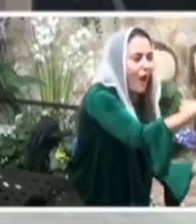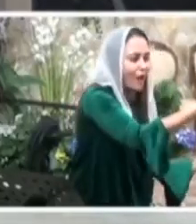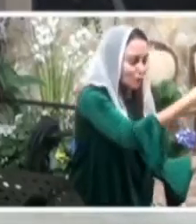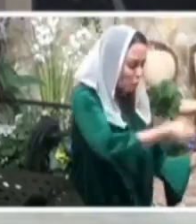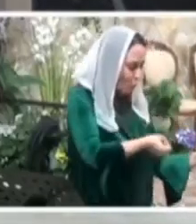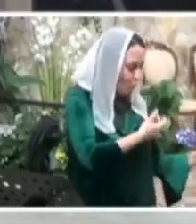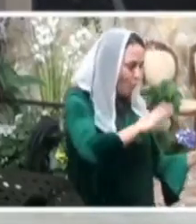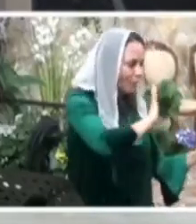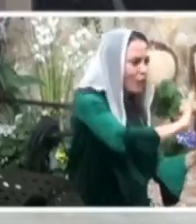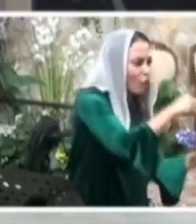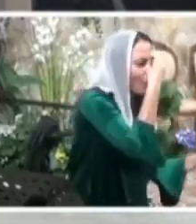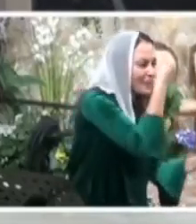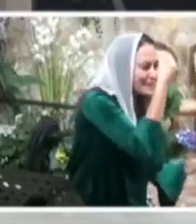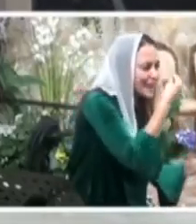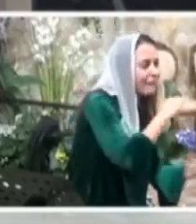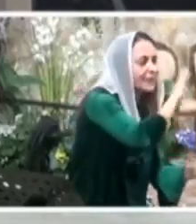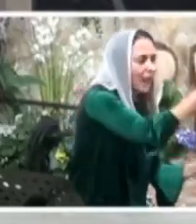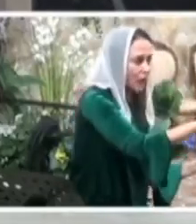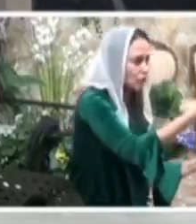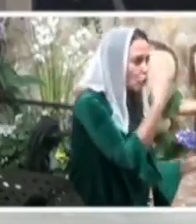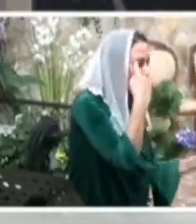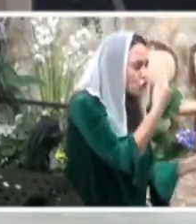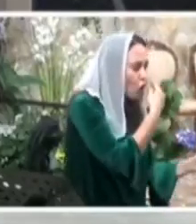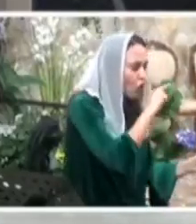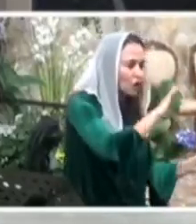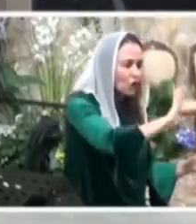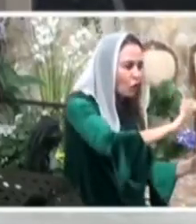cuori. I loro occhi erano